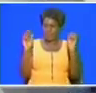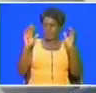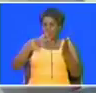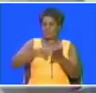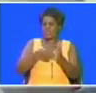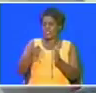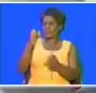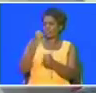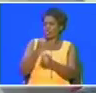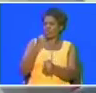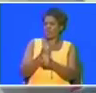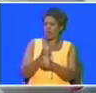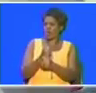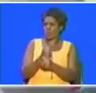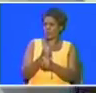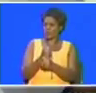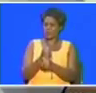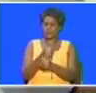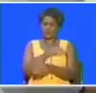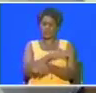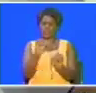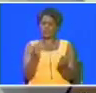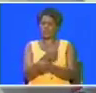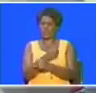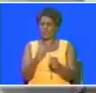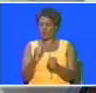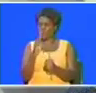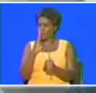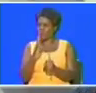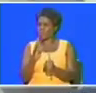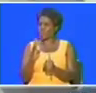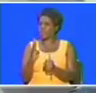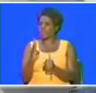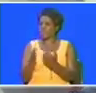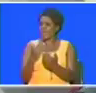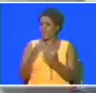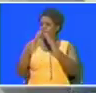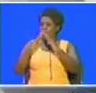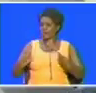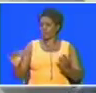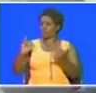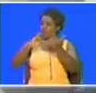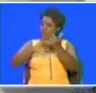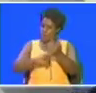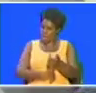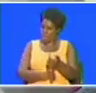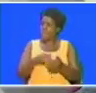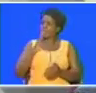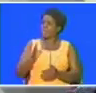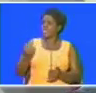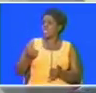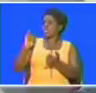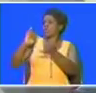kama unafanya kazi wewe unaenda kazini mpaka jioni, huwezi kuwajibika kama mke nyumbani. Wewe umeolewa umetoka kwenyu, wajibika kama